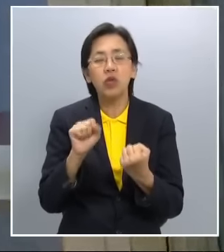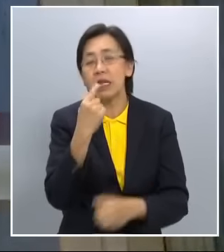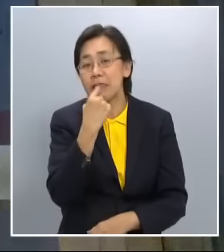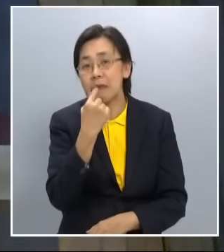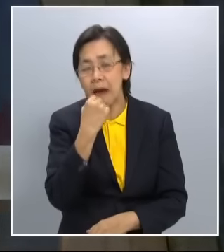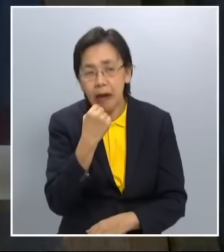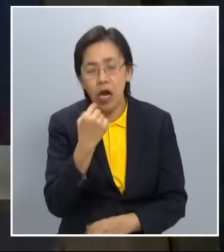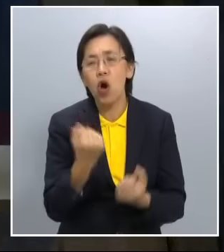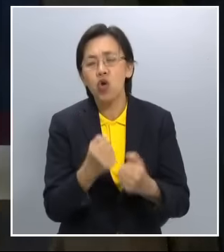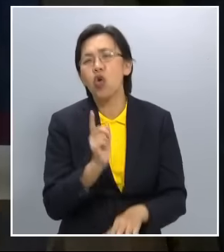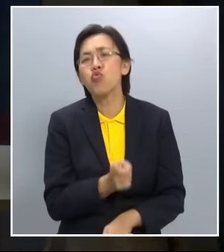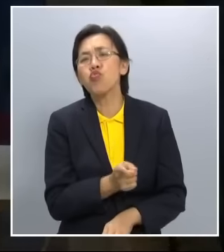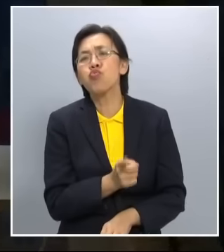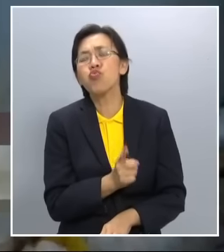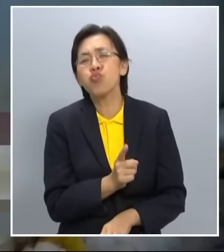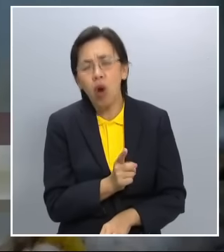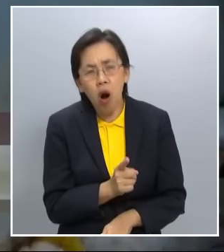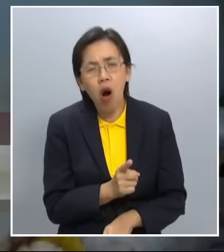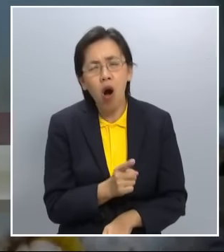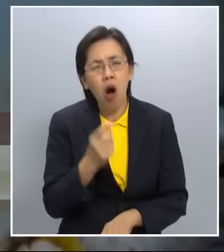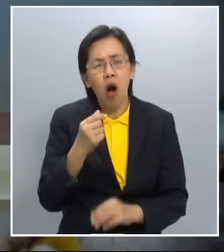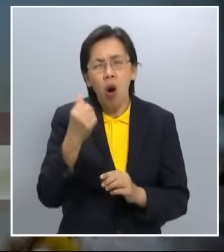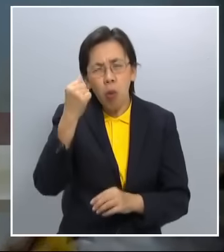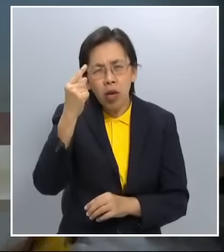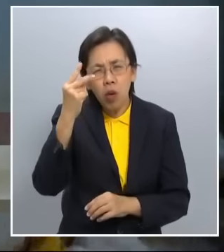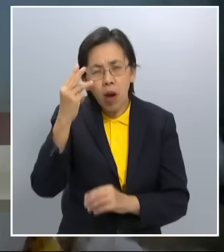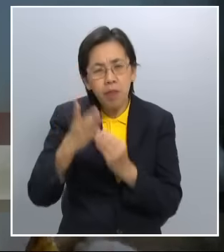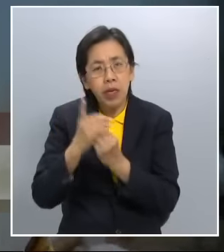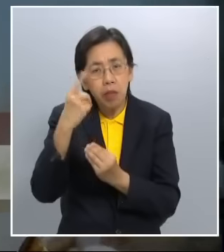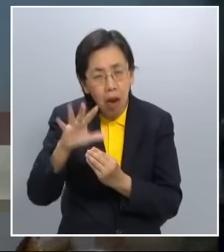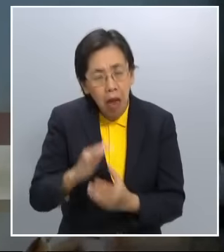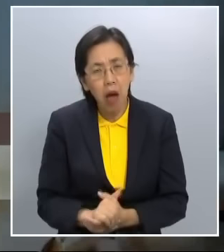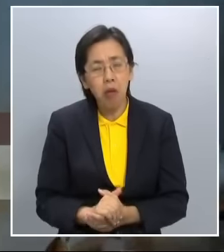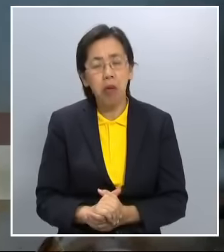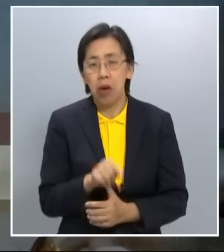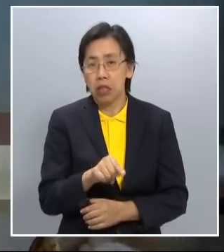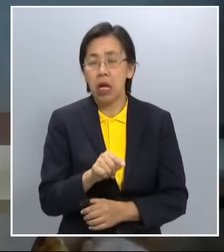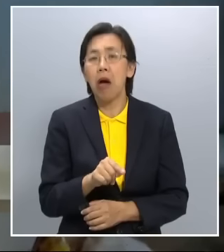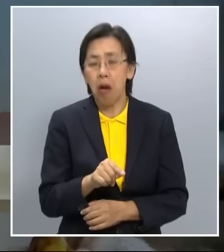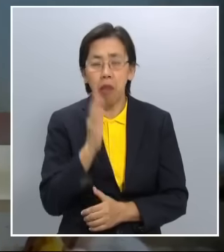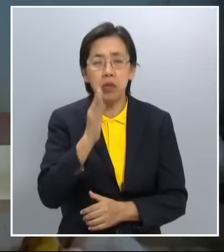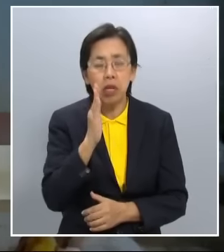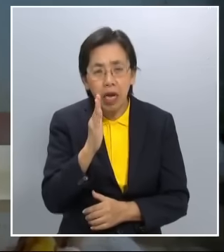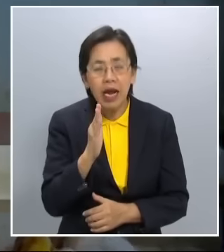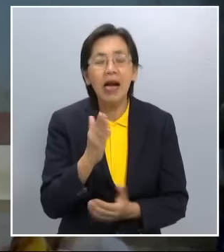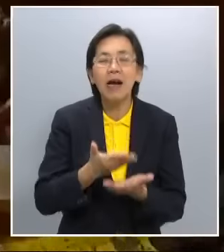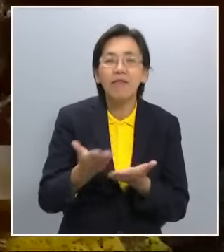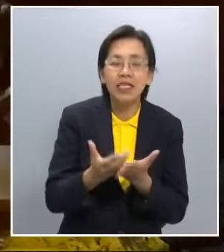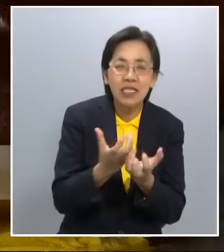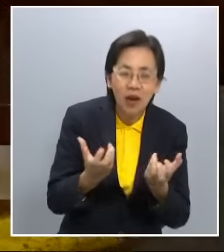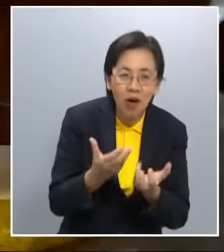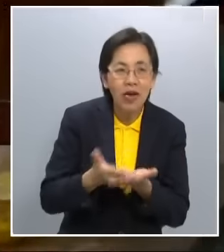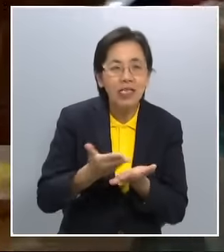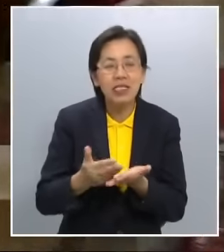จอดแบบเดิมอยู่ที่หน้าบ้านติดต่อกันมาเป็นสัปดาห์ทั้งที่ปกติผู้ตายจอกจากบ้านไปจ่ายตลาดซื้อกับข้าวทุก